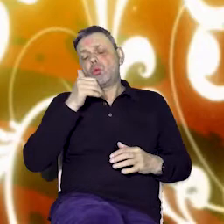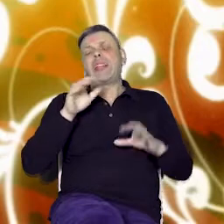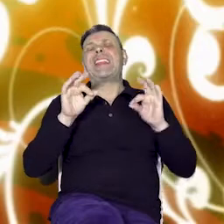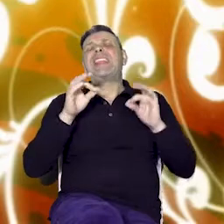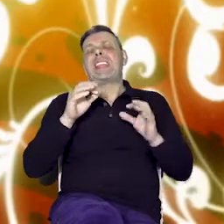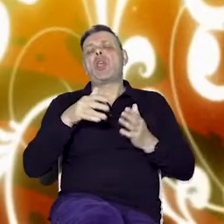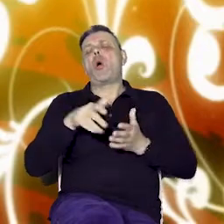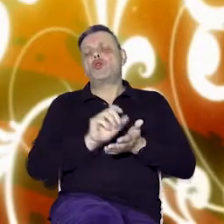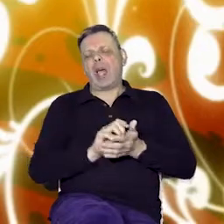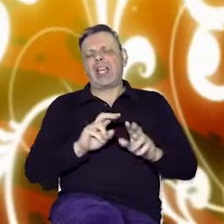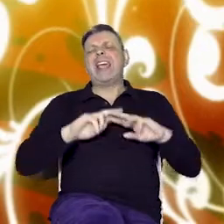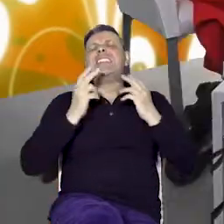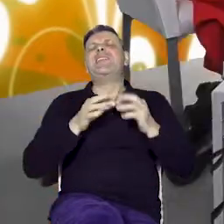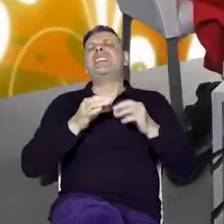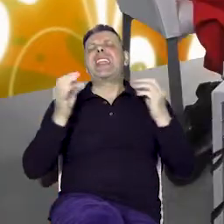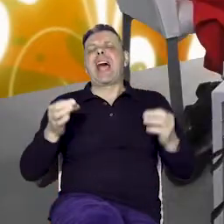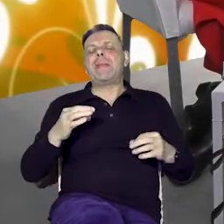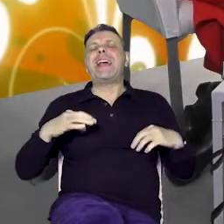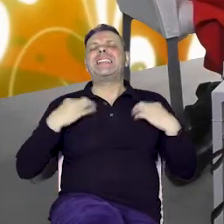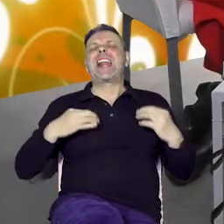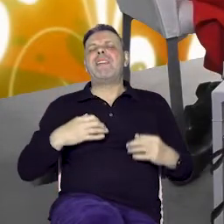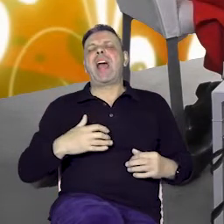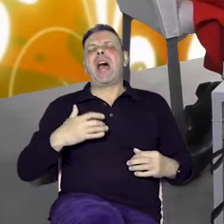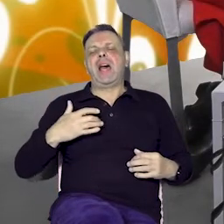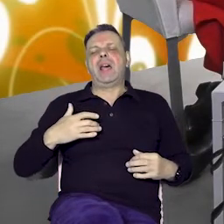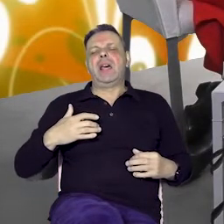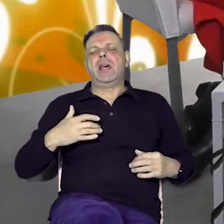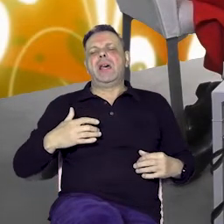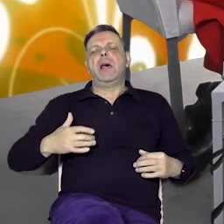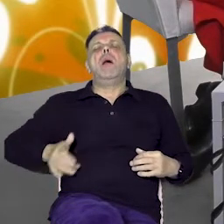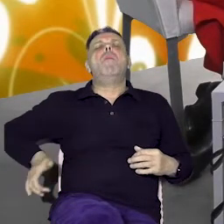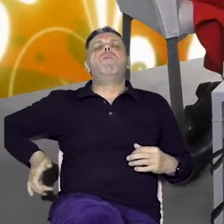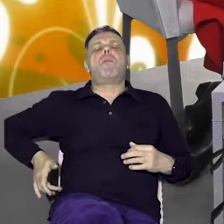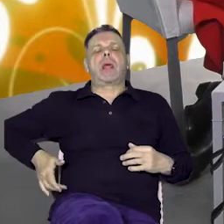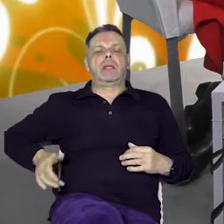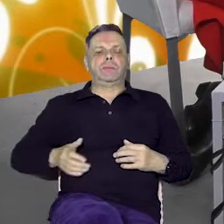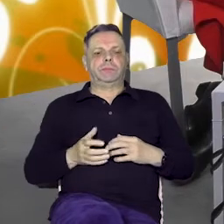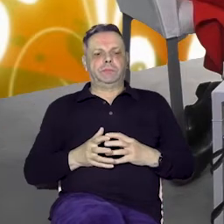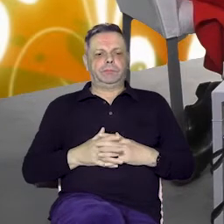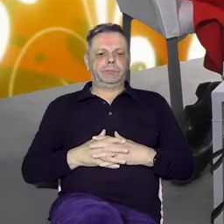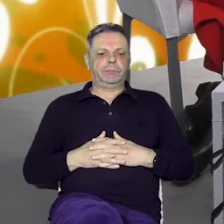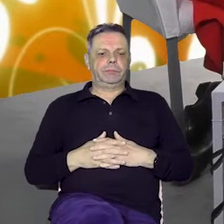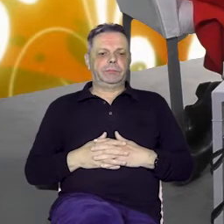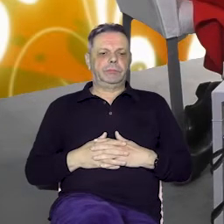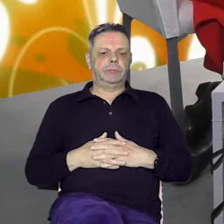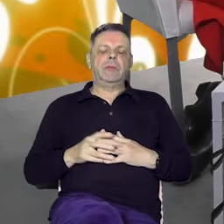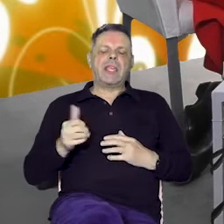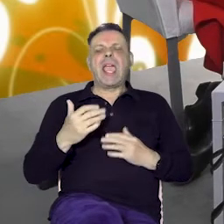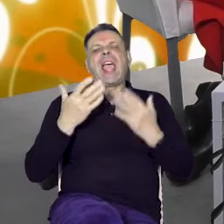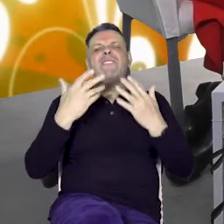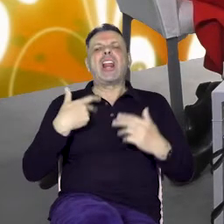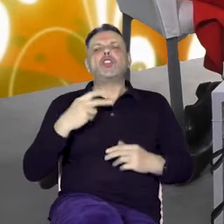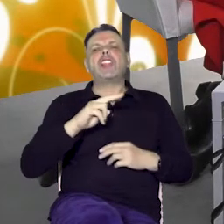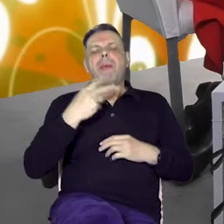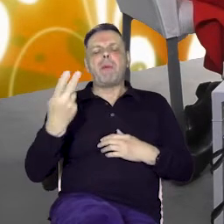zdravlja bubrega. Je li tako, profesorice Nikolina Bašić-Jukić? Je upravo tako, gospođo Sonja, i hvala vam na pozivu